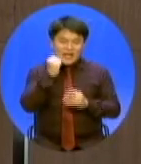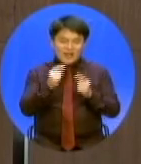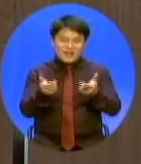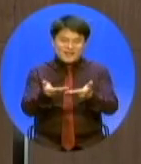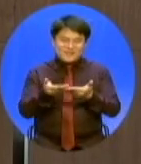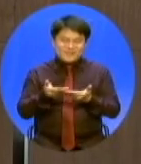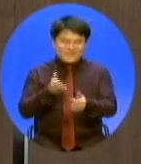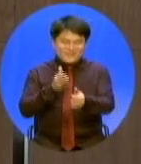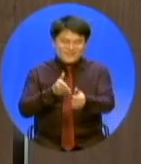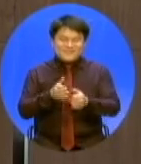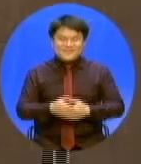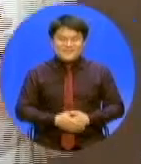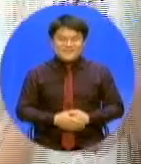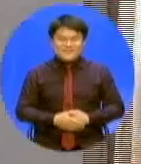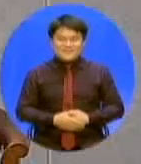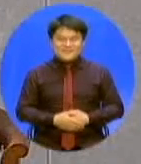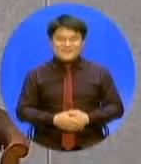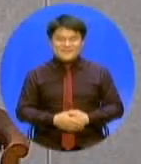준비 부탁드립니다.